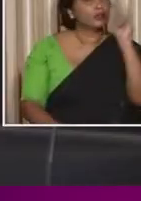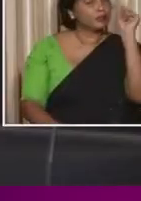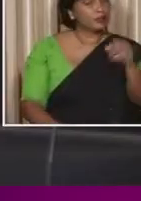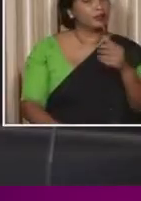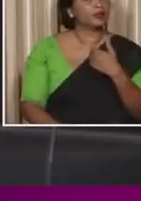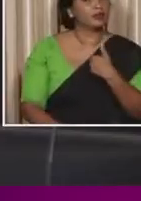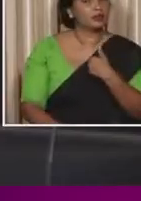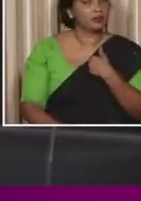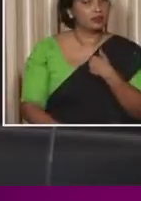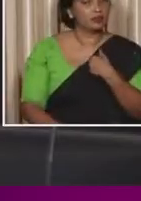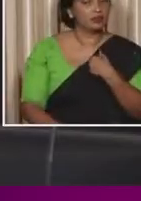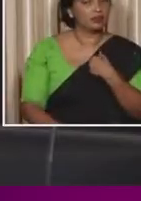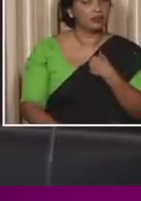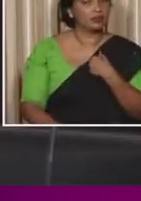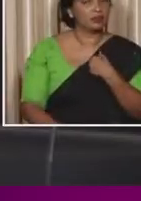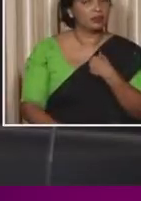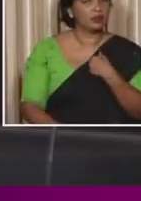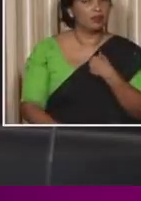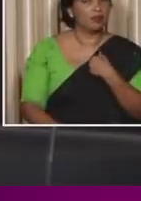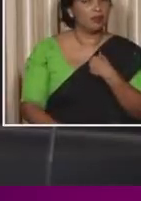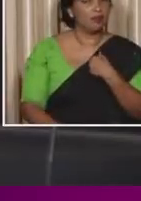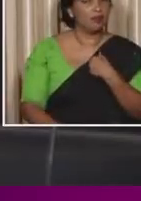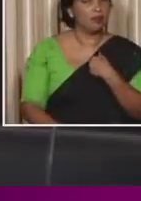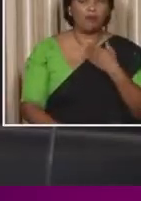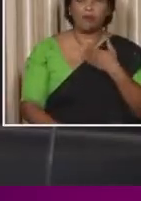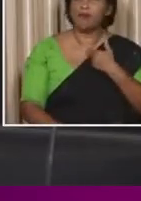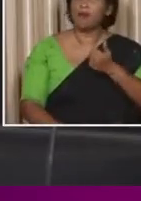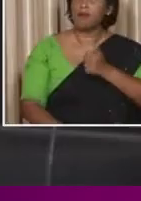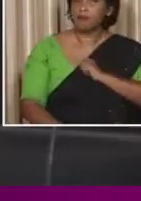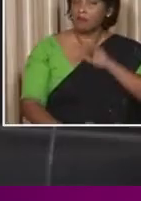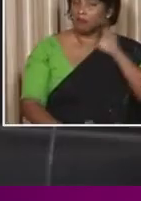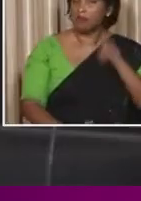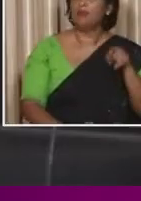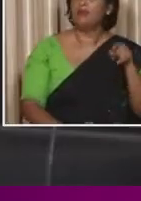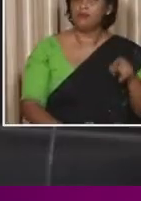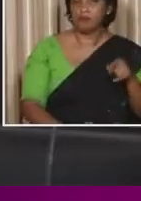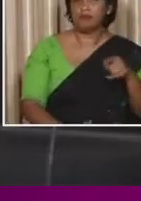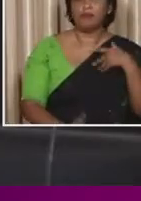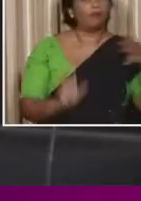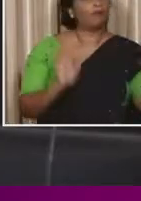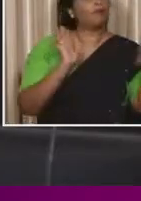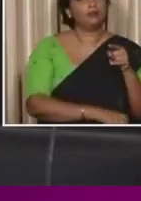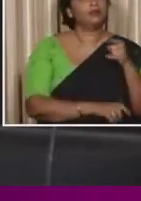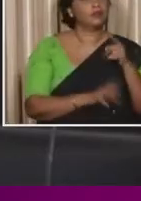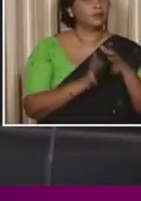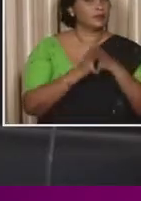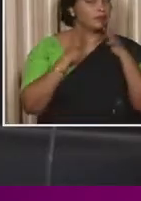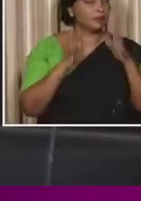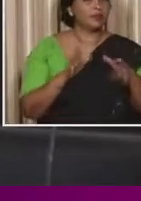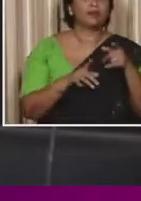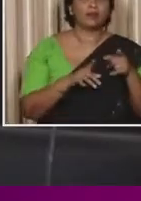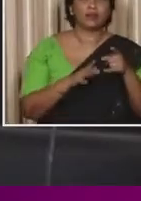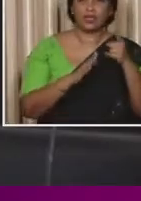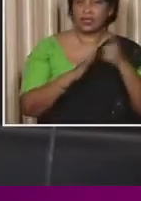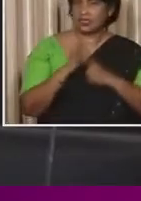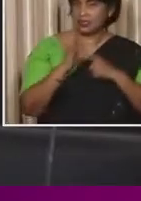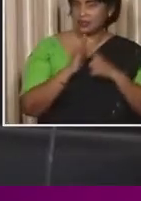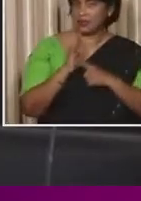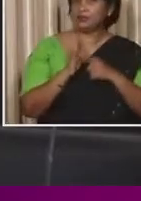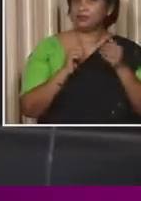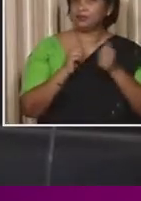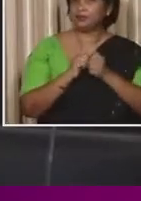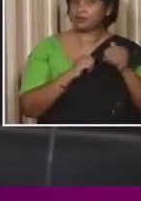நாடுகளுடனும் உறவுகளை ஏற்படுத்திக் கொள்வதும் பேணுவதும் தான் எங்களின் வெளியுறவு கொள்கை. இருப்பினும் பாலஸ்தீனத்தை நாங்கள் கைவிட்டோம்